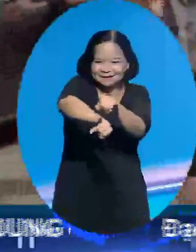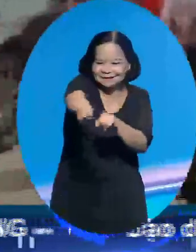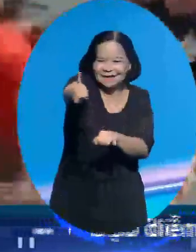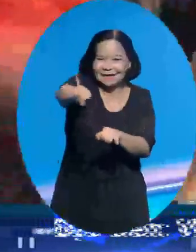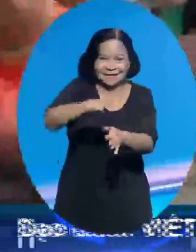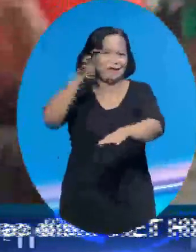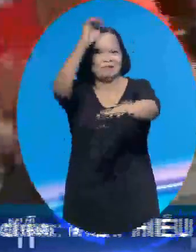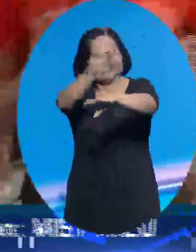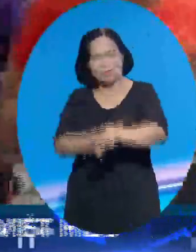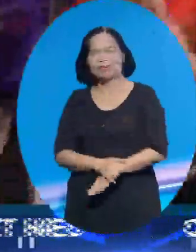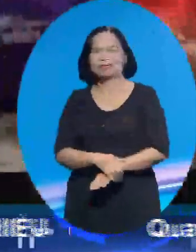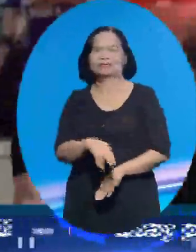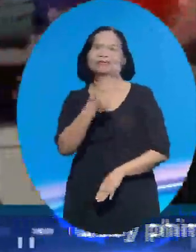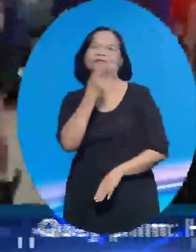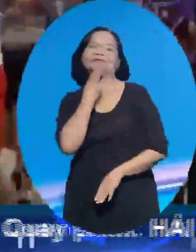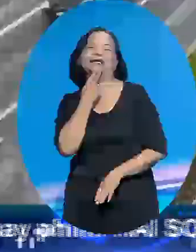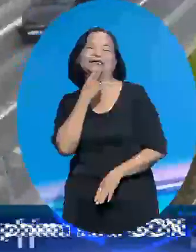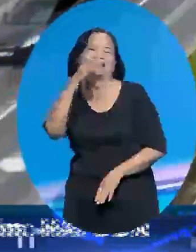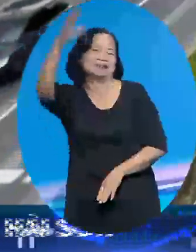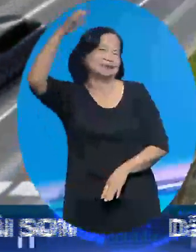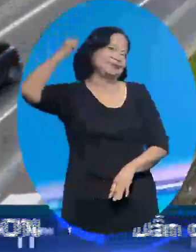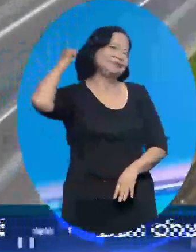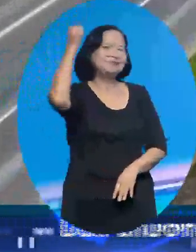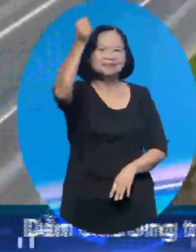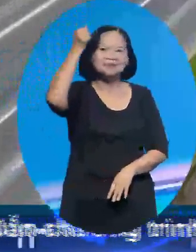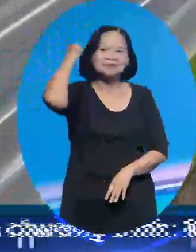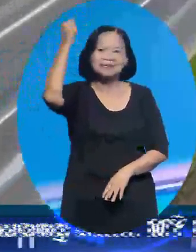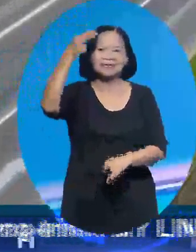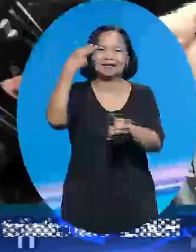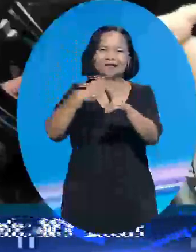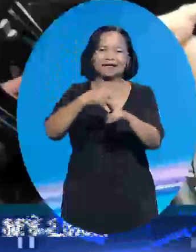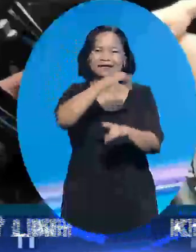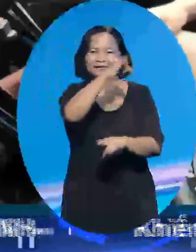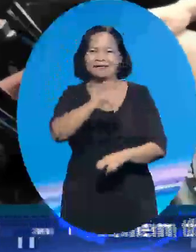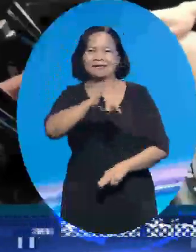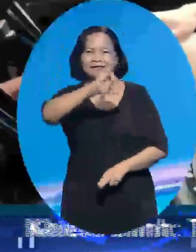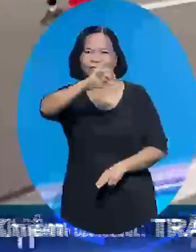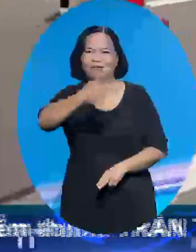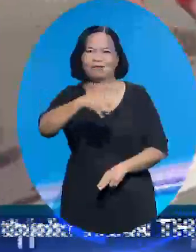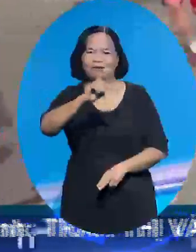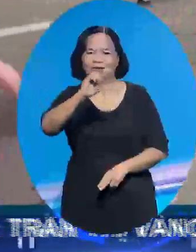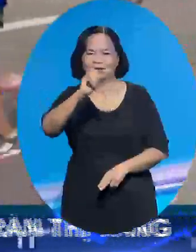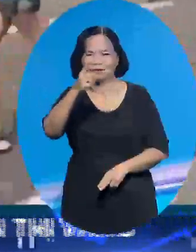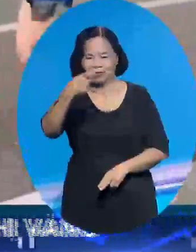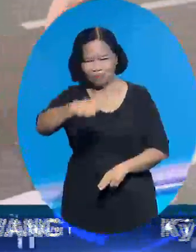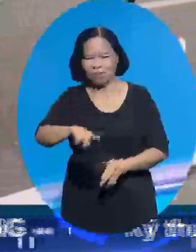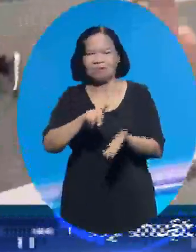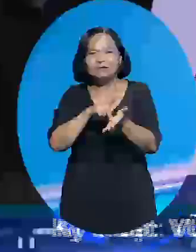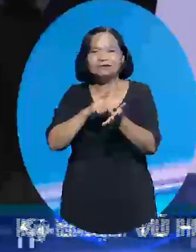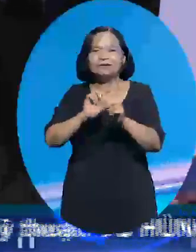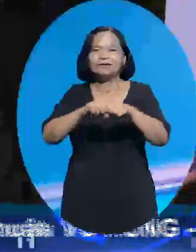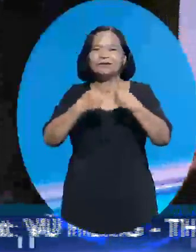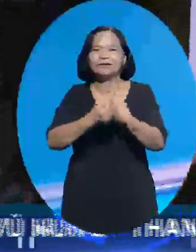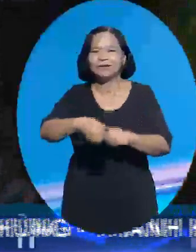đuổi kịp. Nam vận động viên giành chiến thắng là Joe Fukuda, người đã hoàn thành 69,01 km tại sự kiện được tổ chức ở thủ